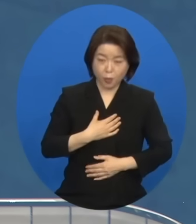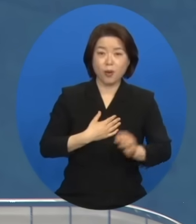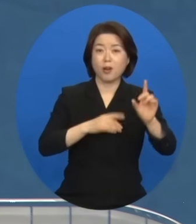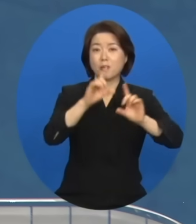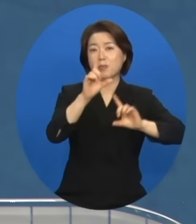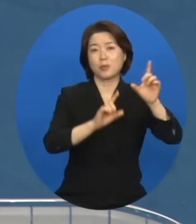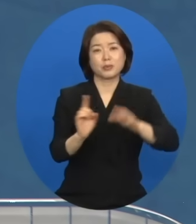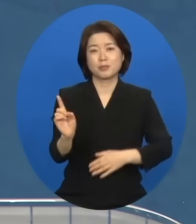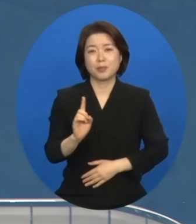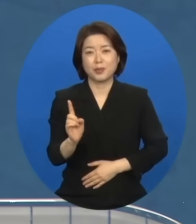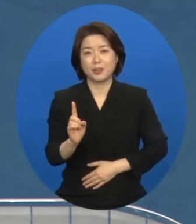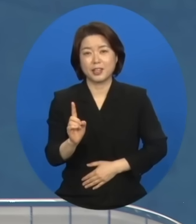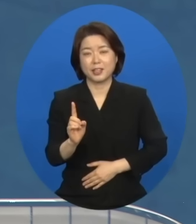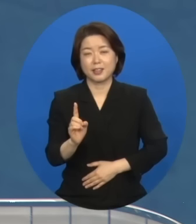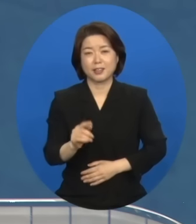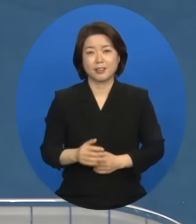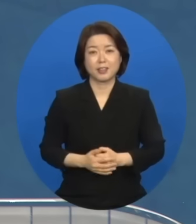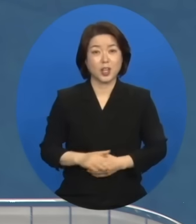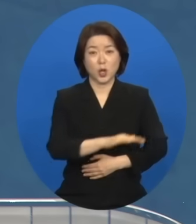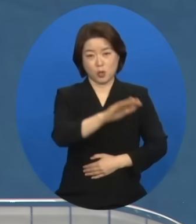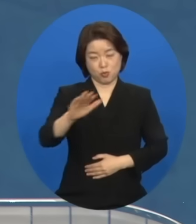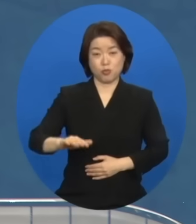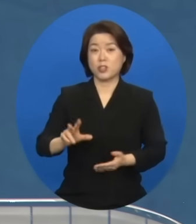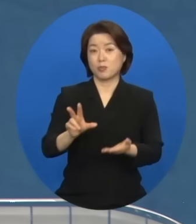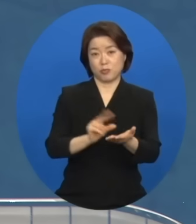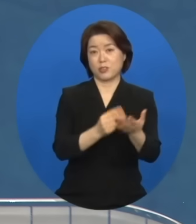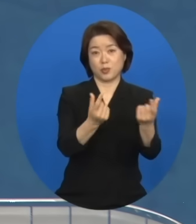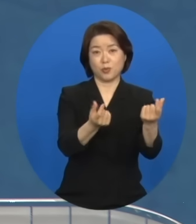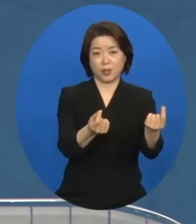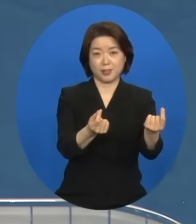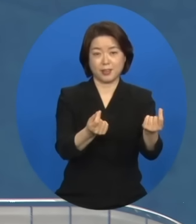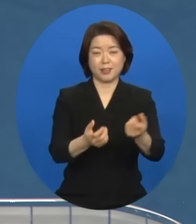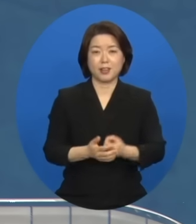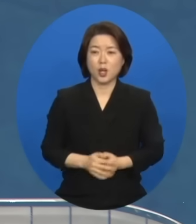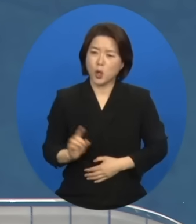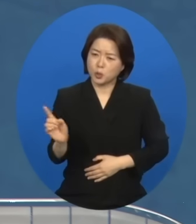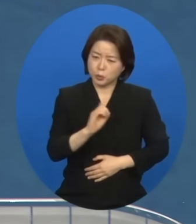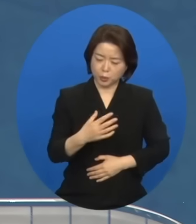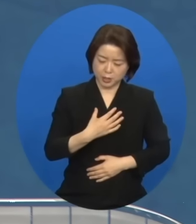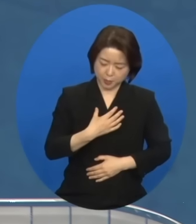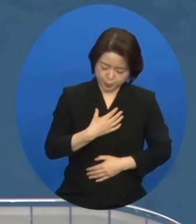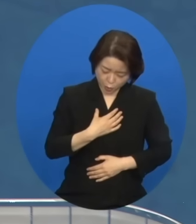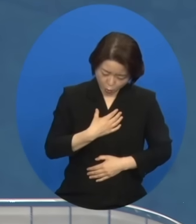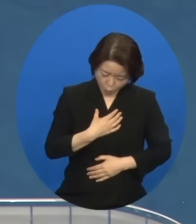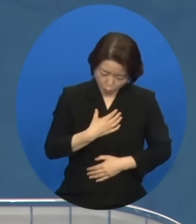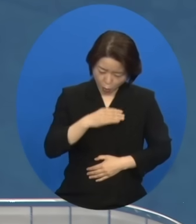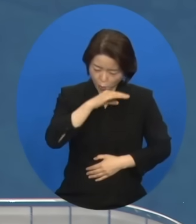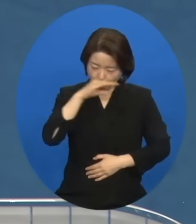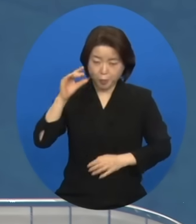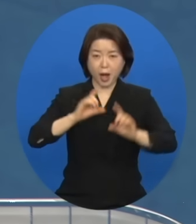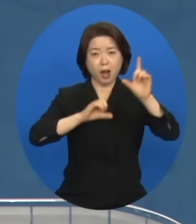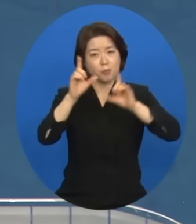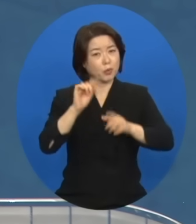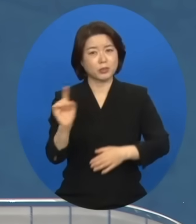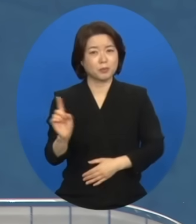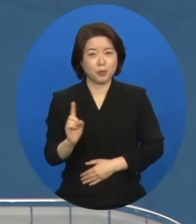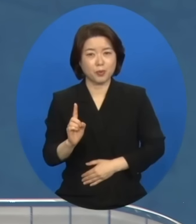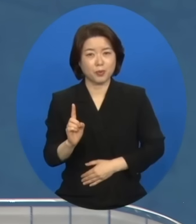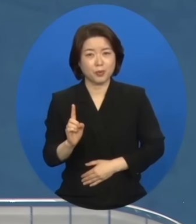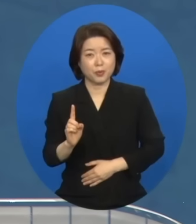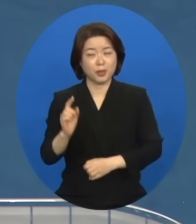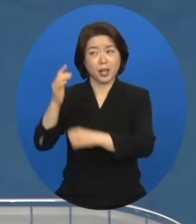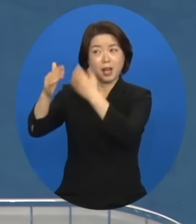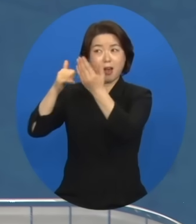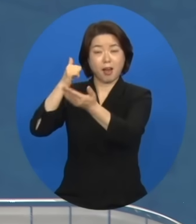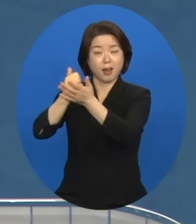것일까요? 이건 우리의 문제기도 해요. 도대체 경건하심이라는 게 뭐길래